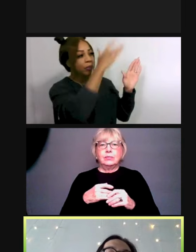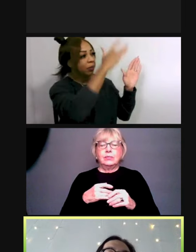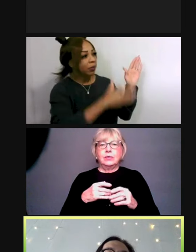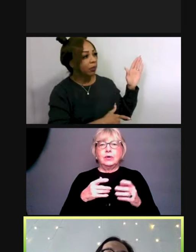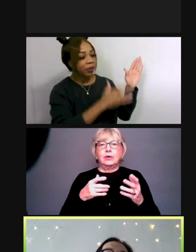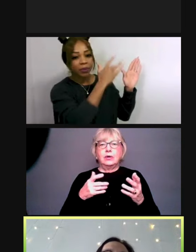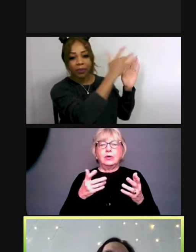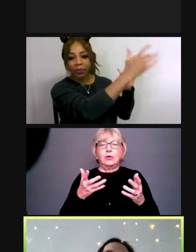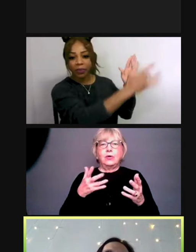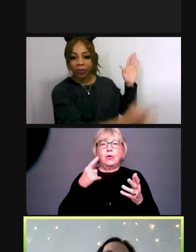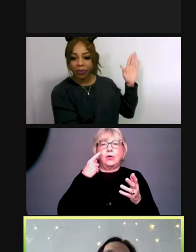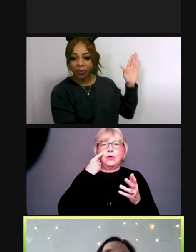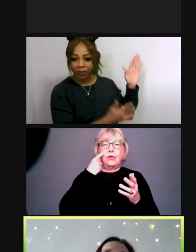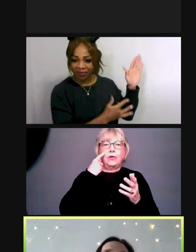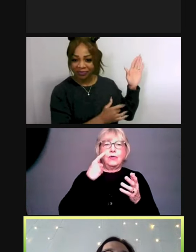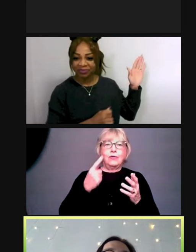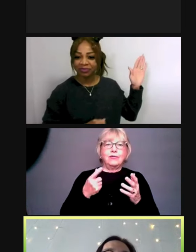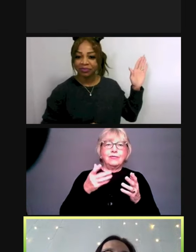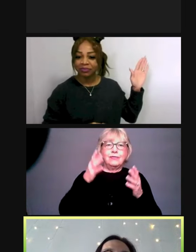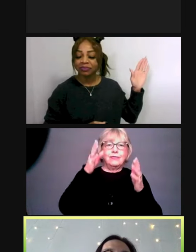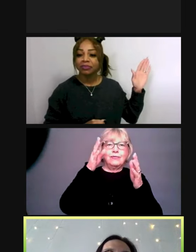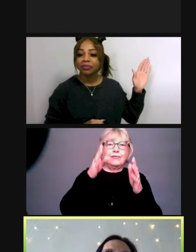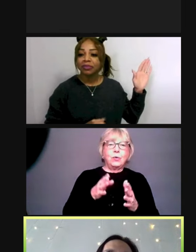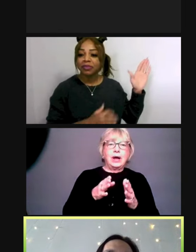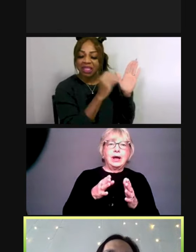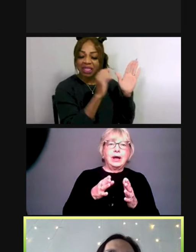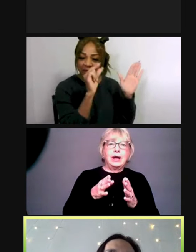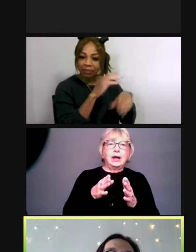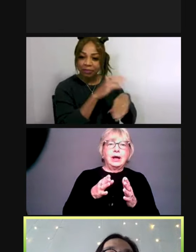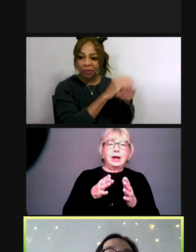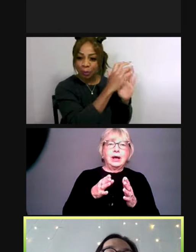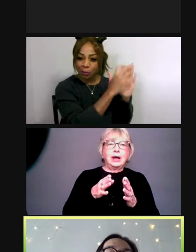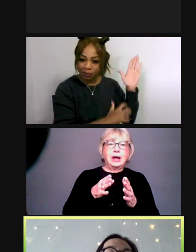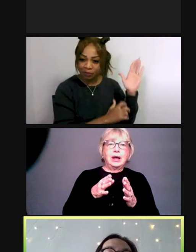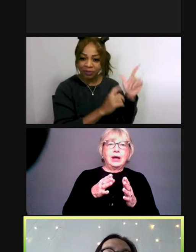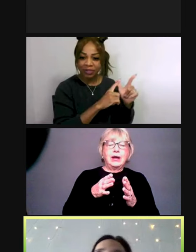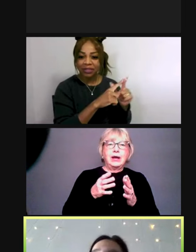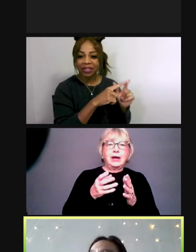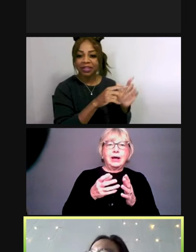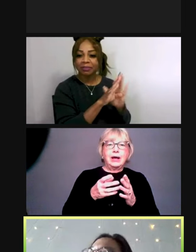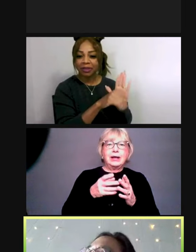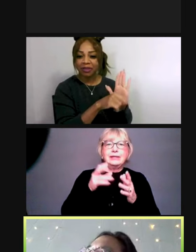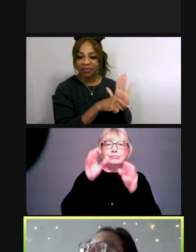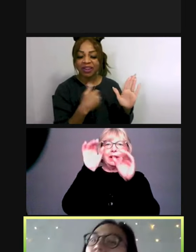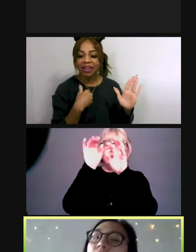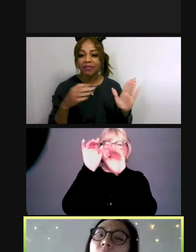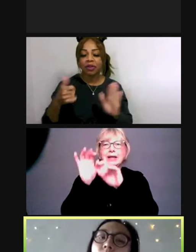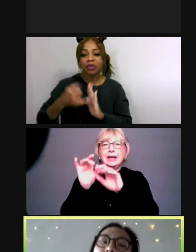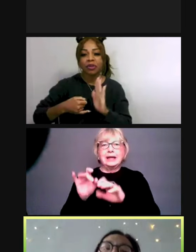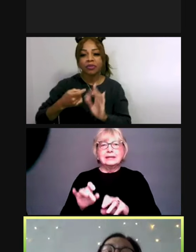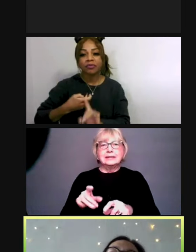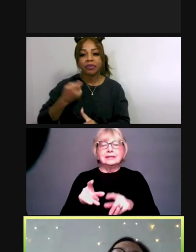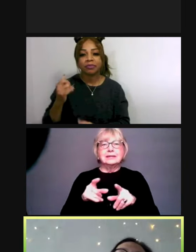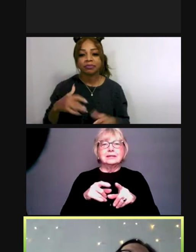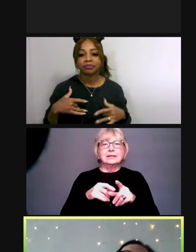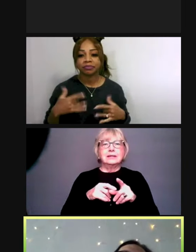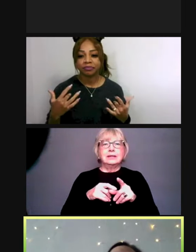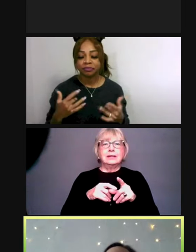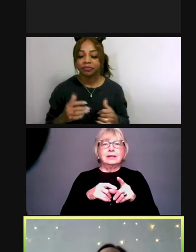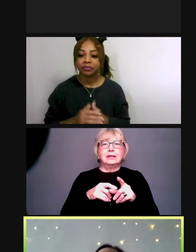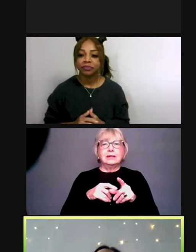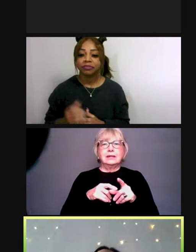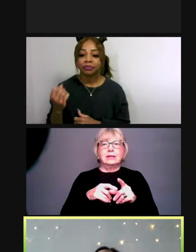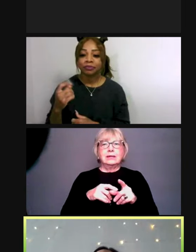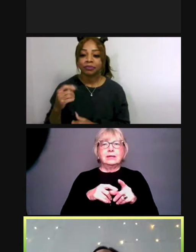voit un premier plan vide avec un texte des écouteurs et un moniteur ASL. Et